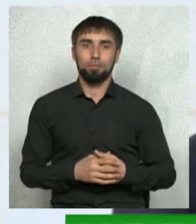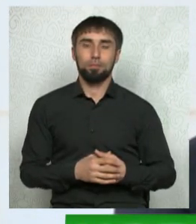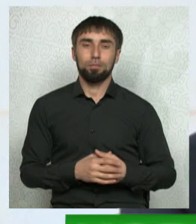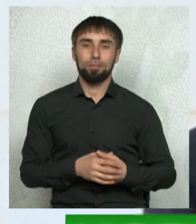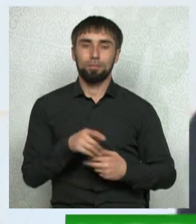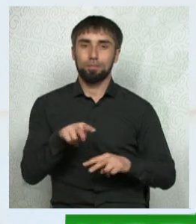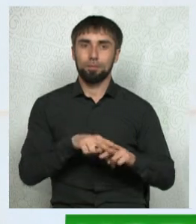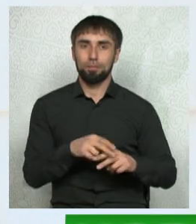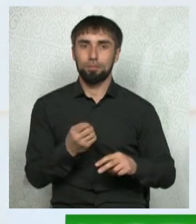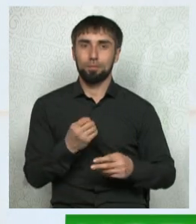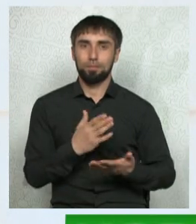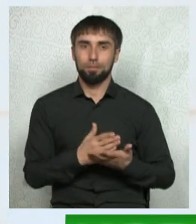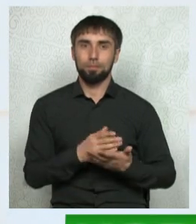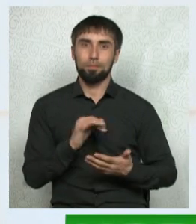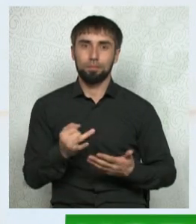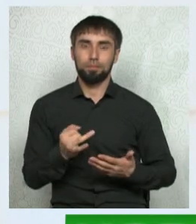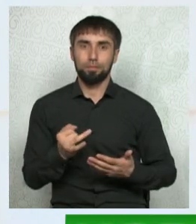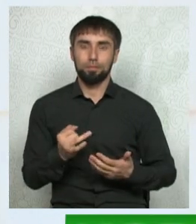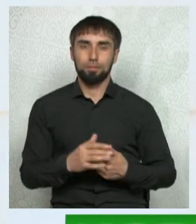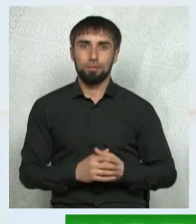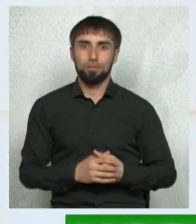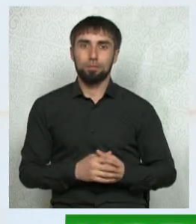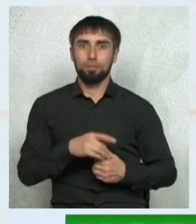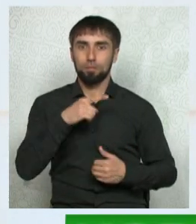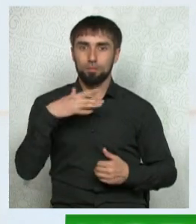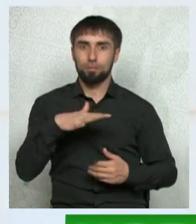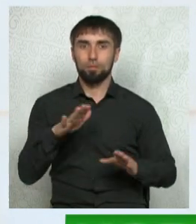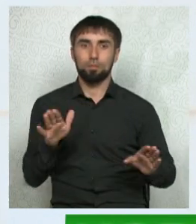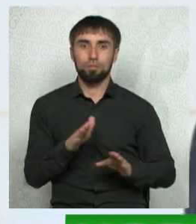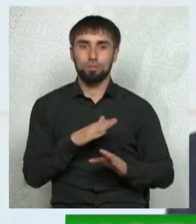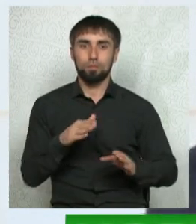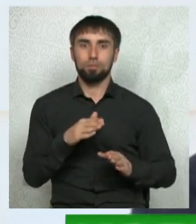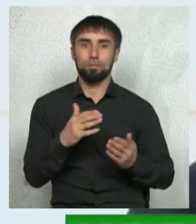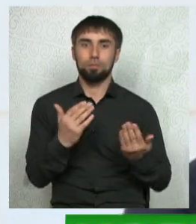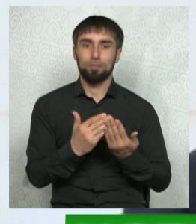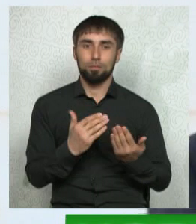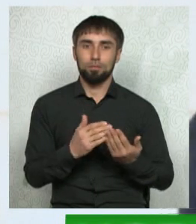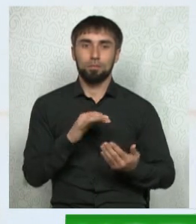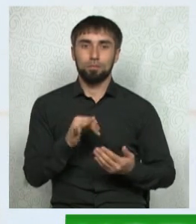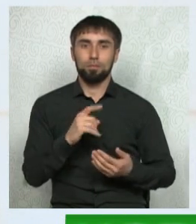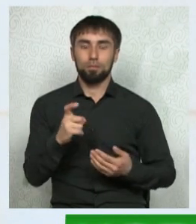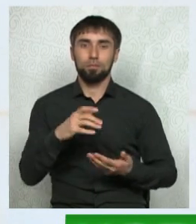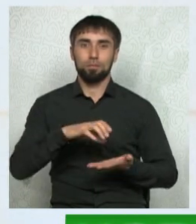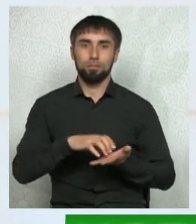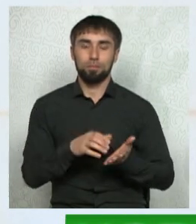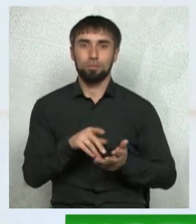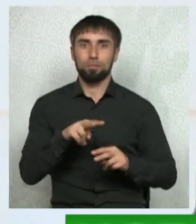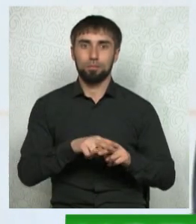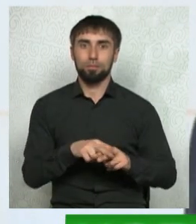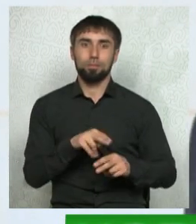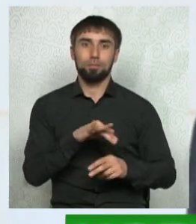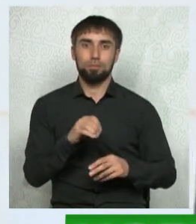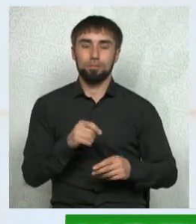здесь же еще находится и русский музыкально-драматический театр, и их помещение здесь, ну,